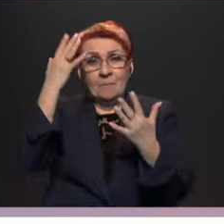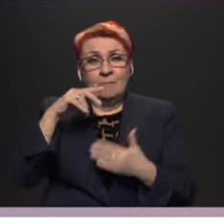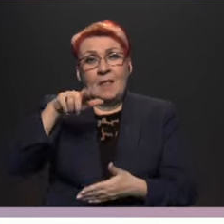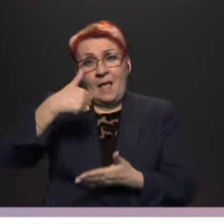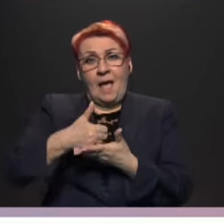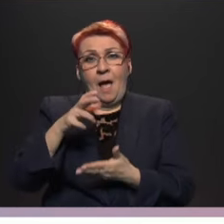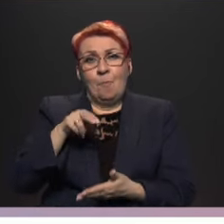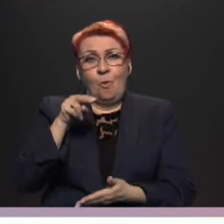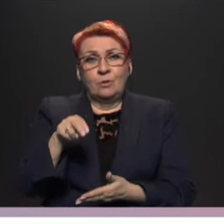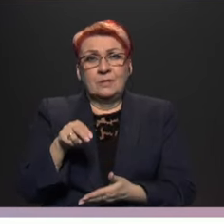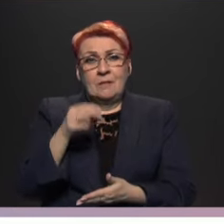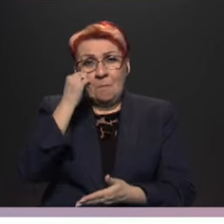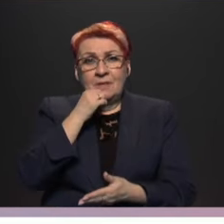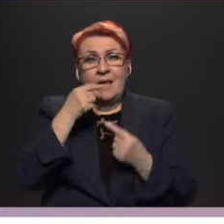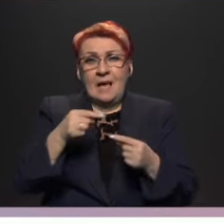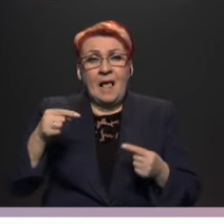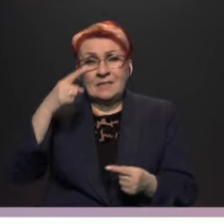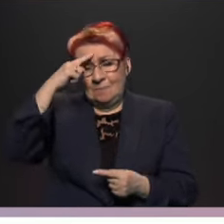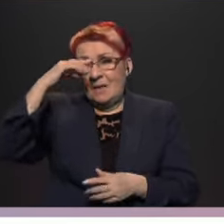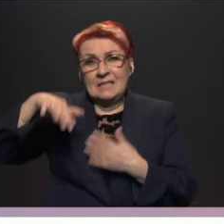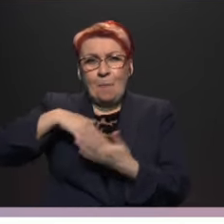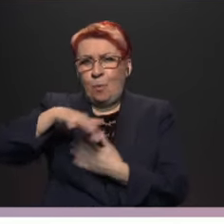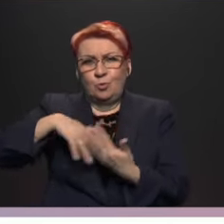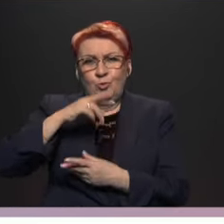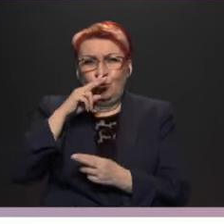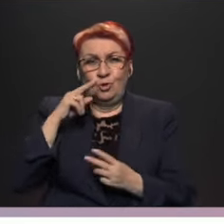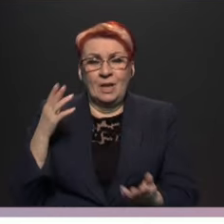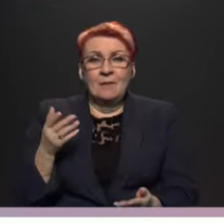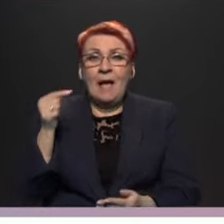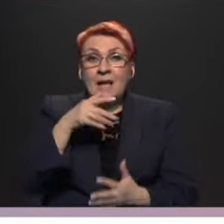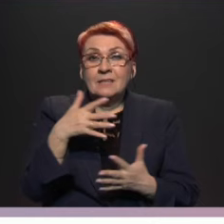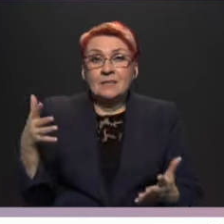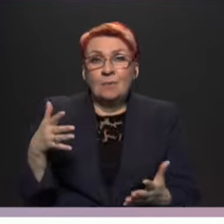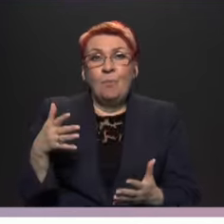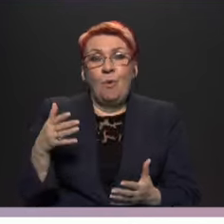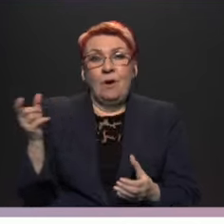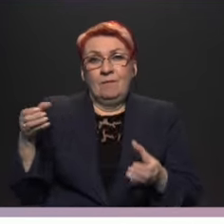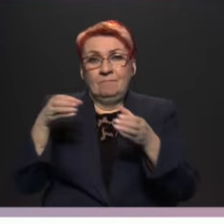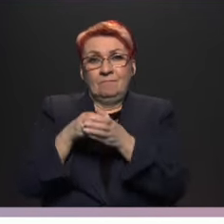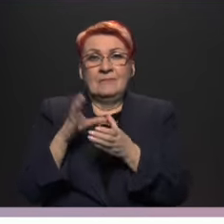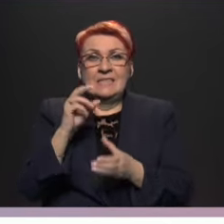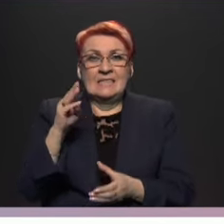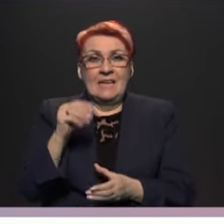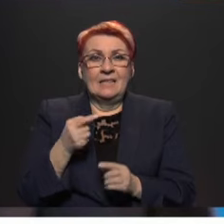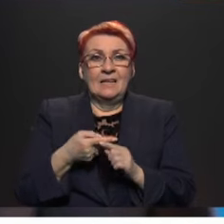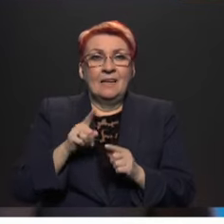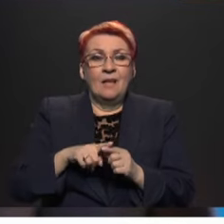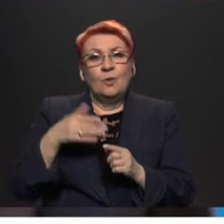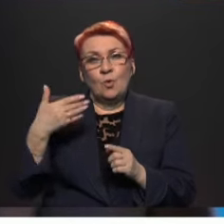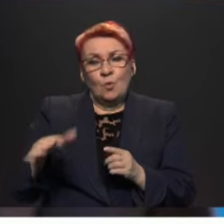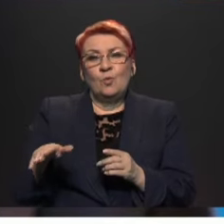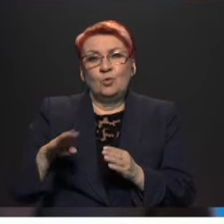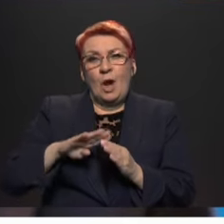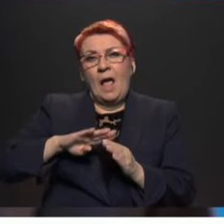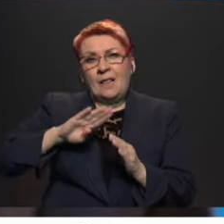апостольской благодаря разным там заблуждениям, вот, а уж тем более секты, которые отклупались уже